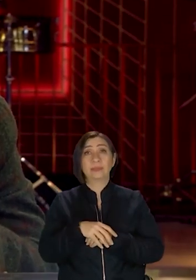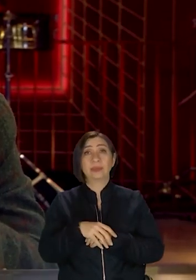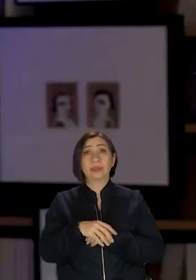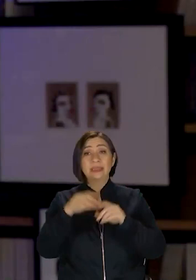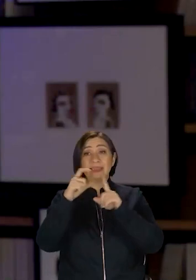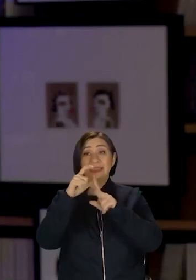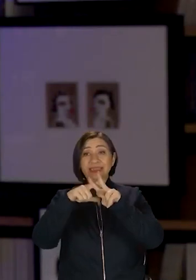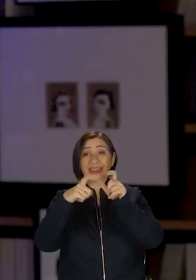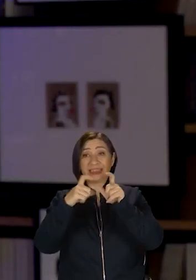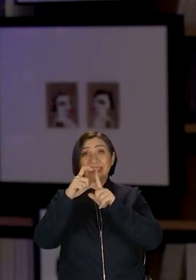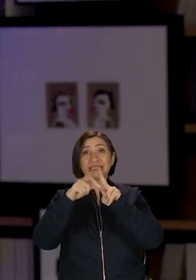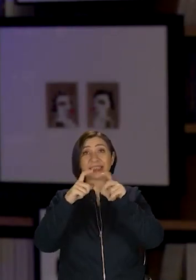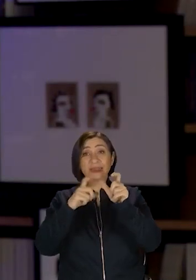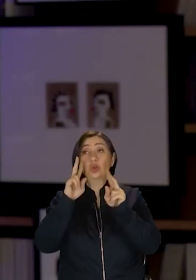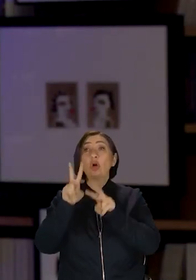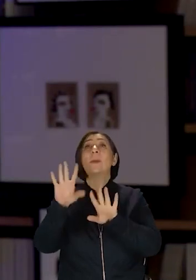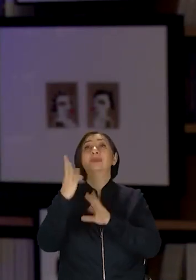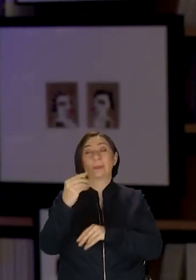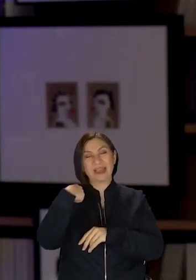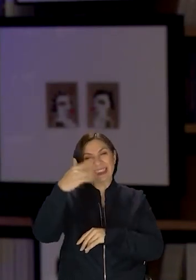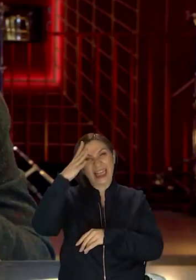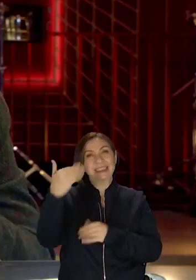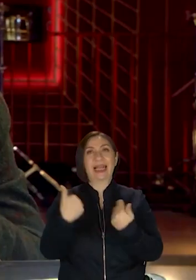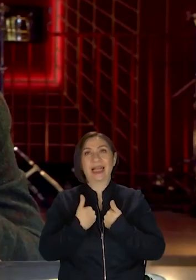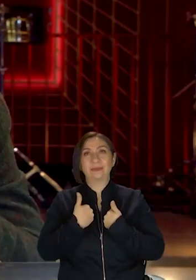Daha Dastas'ı görmemiş olan bir gerizekalıyım yani.